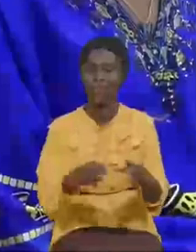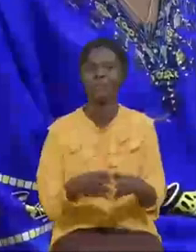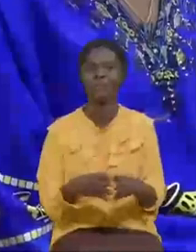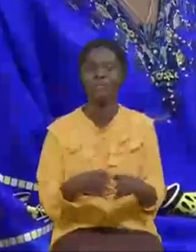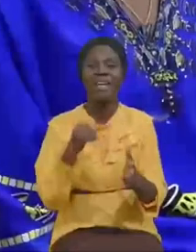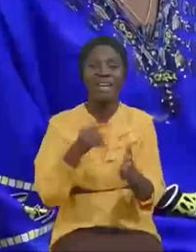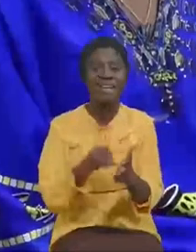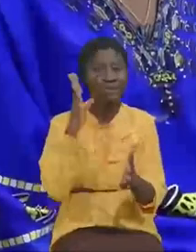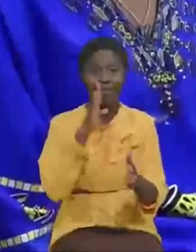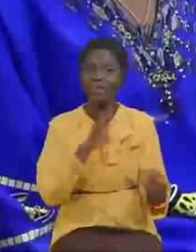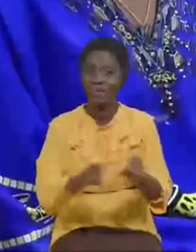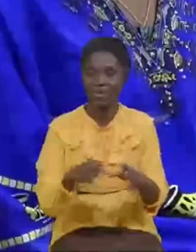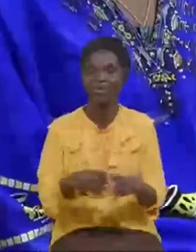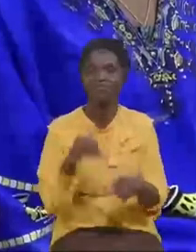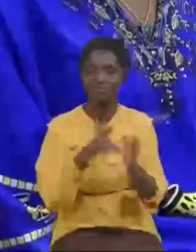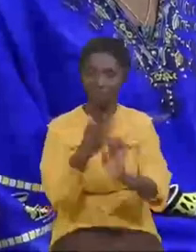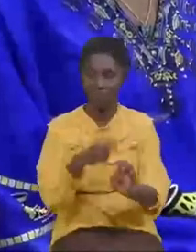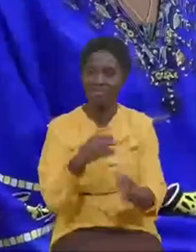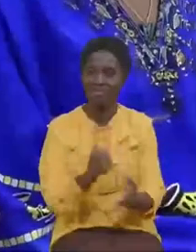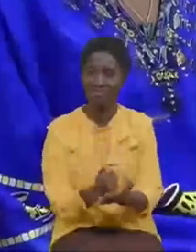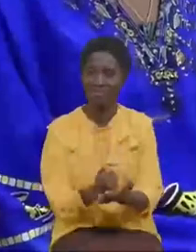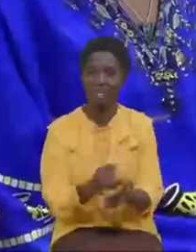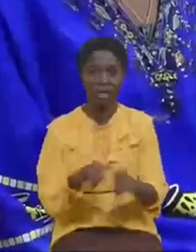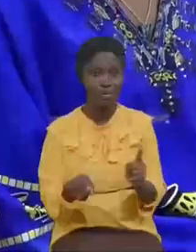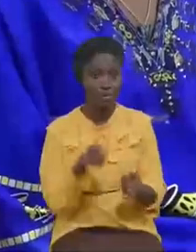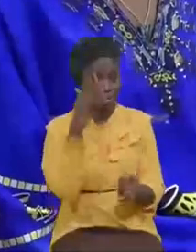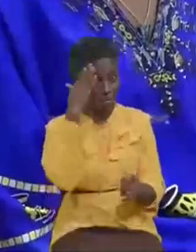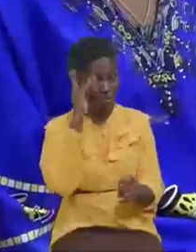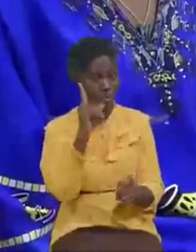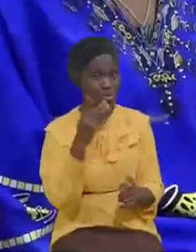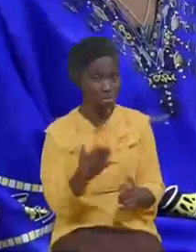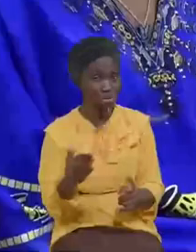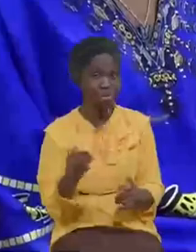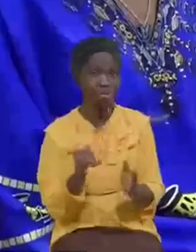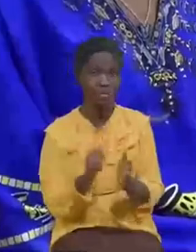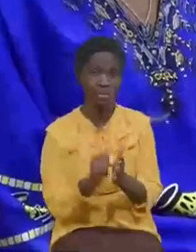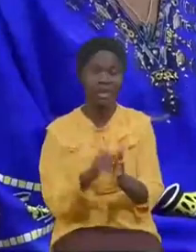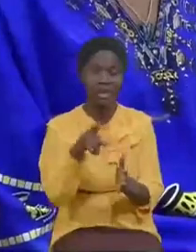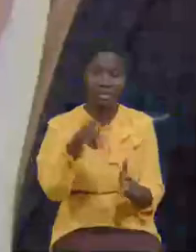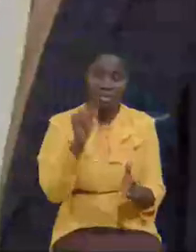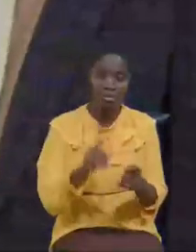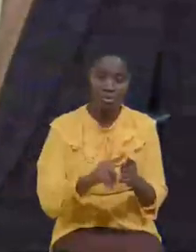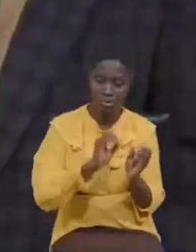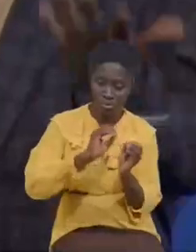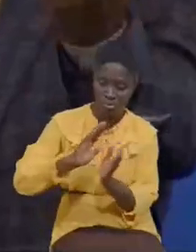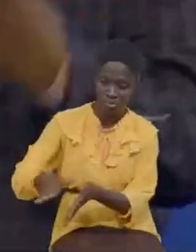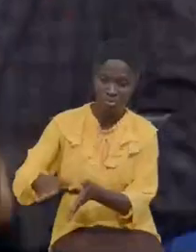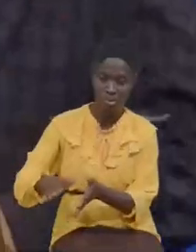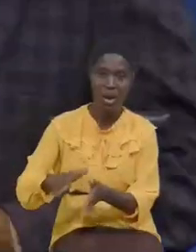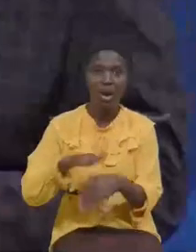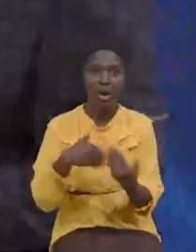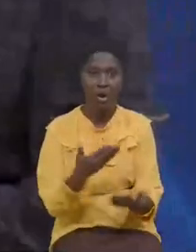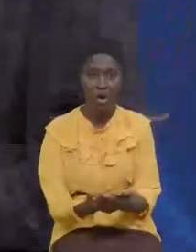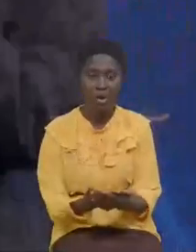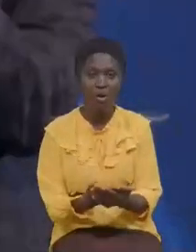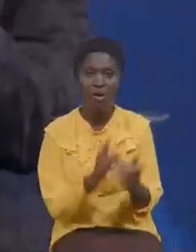fait. Mais tu vas faire une chose. Tu vas mettre de côté. Tu vas rejeter